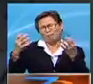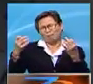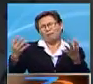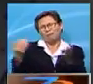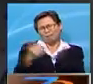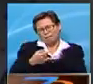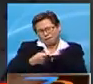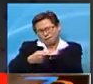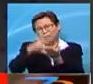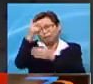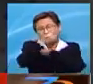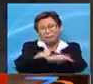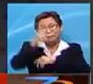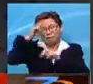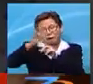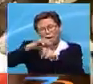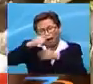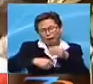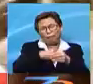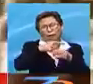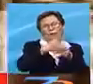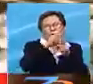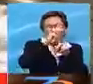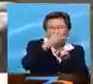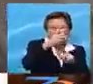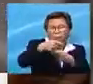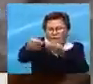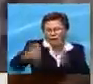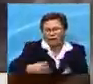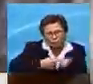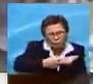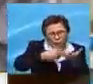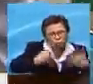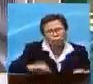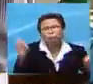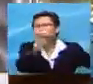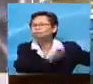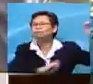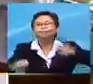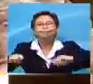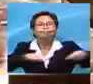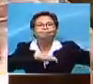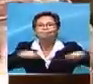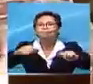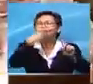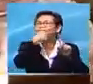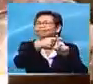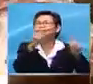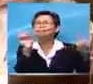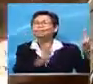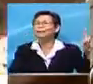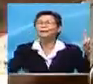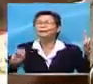kali berbincang dengan Kerajaan Negeri berhubung soal kebajikan nelayan namun tiada sebarang tindakan positif.